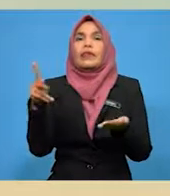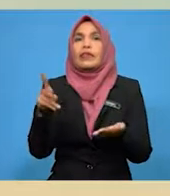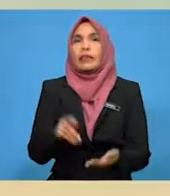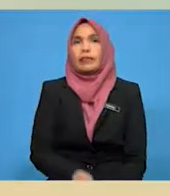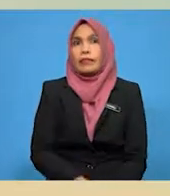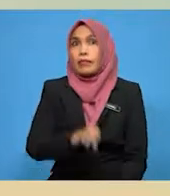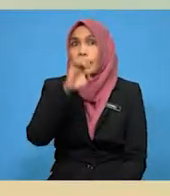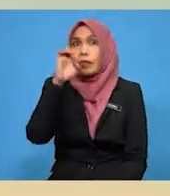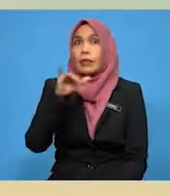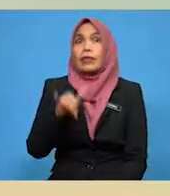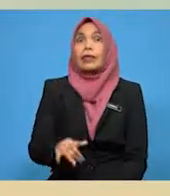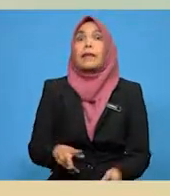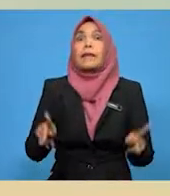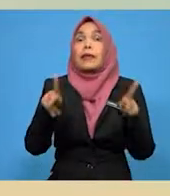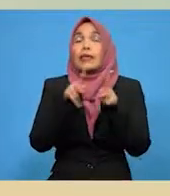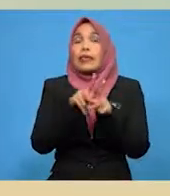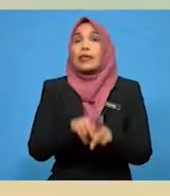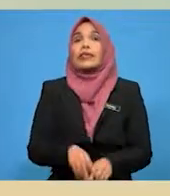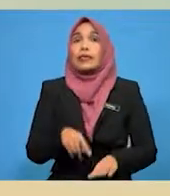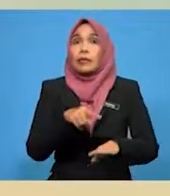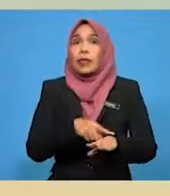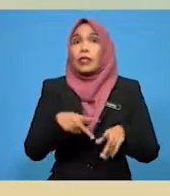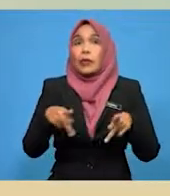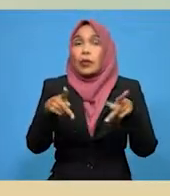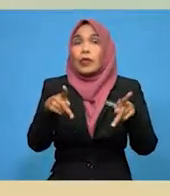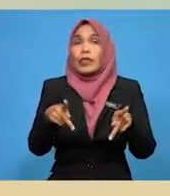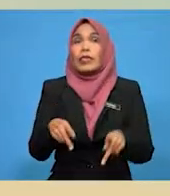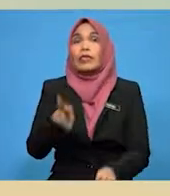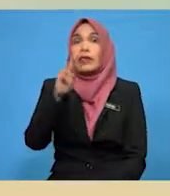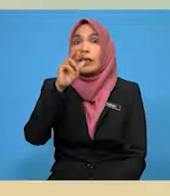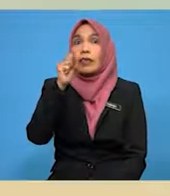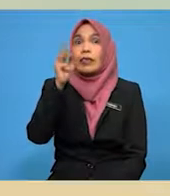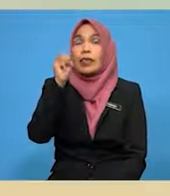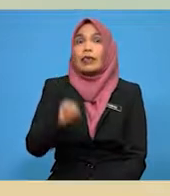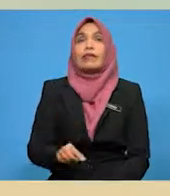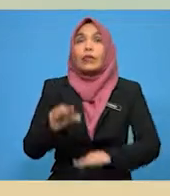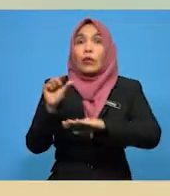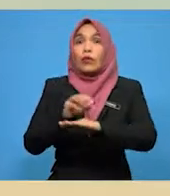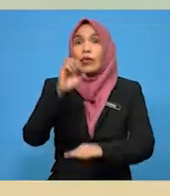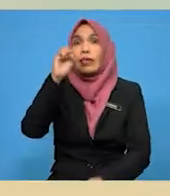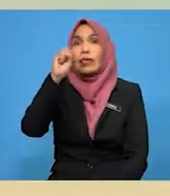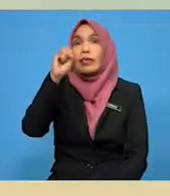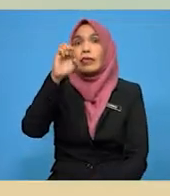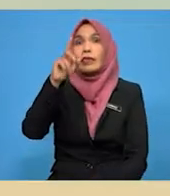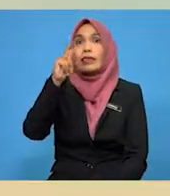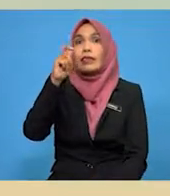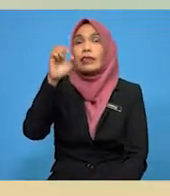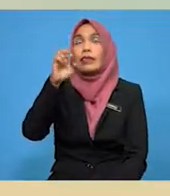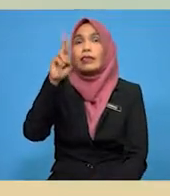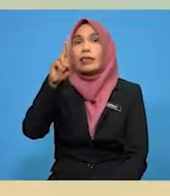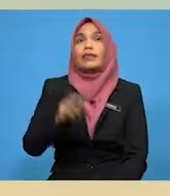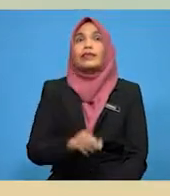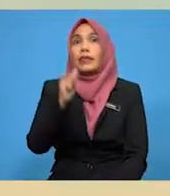Apakah elemen yang penting semasa proses pengeraman menggunakan seta? A.